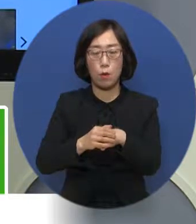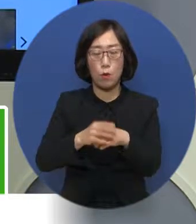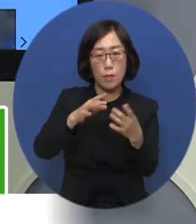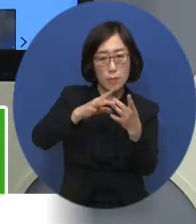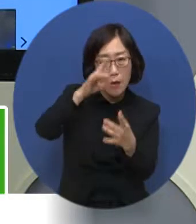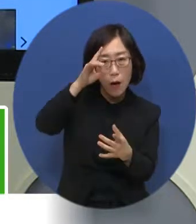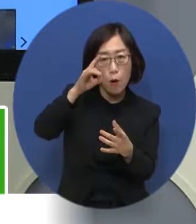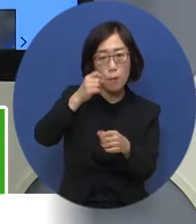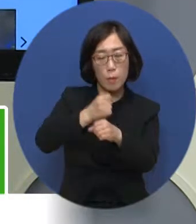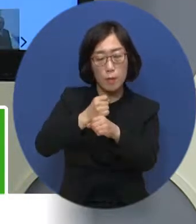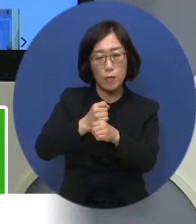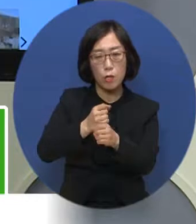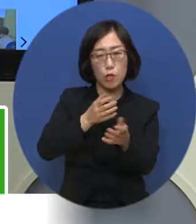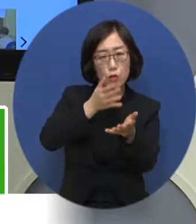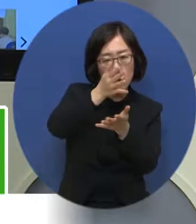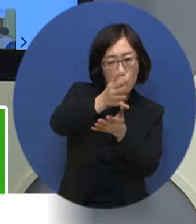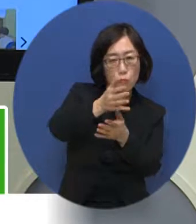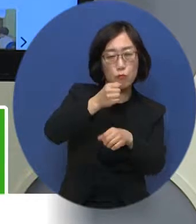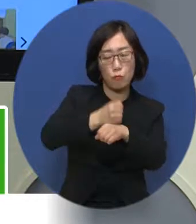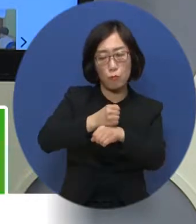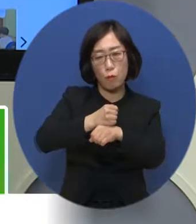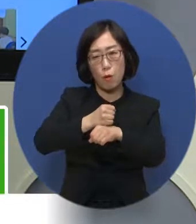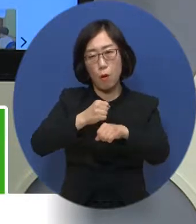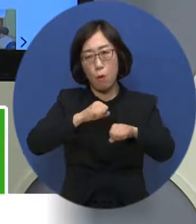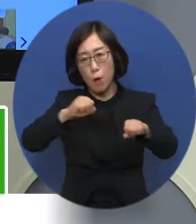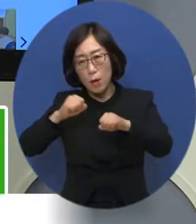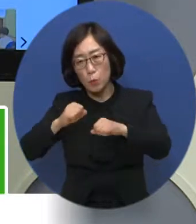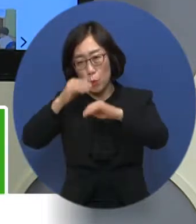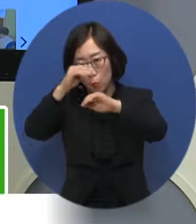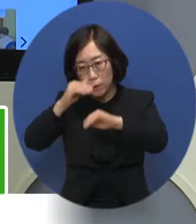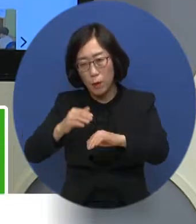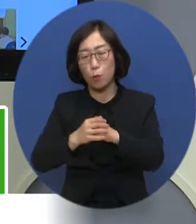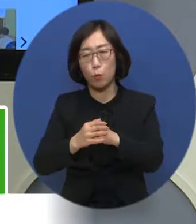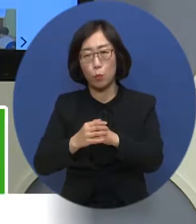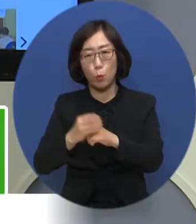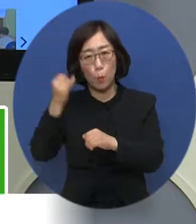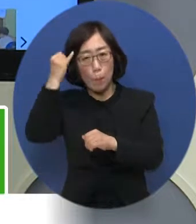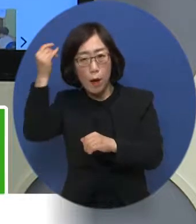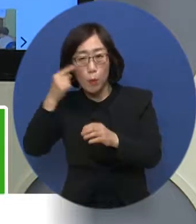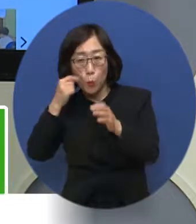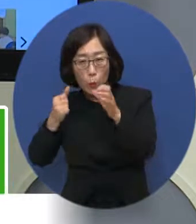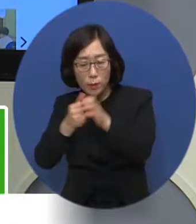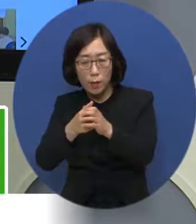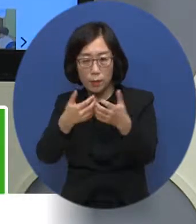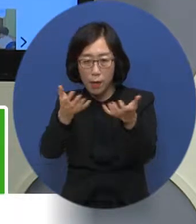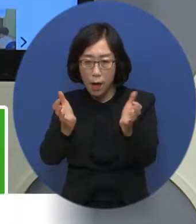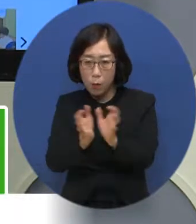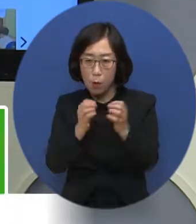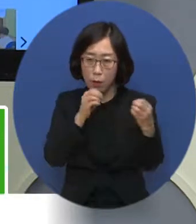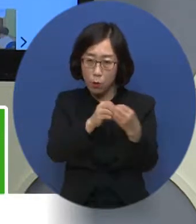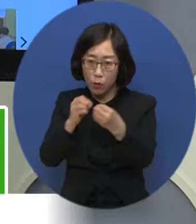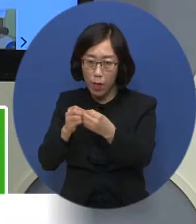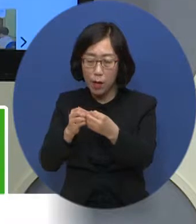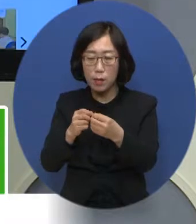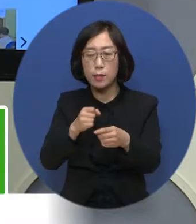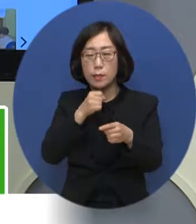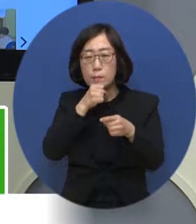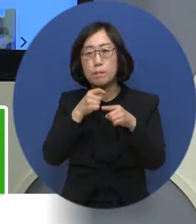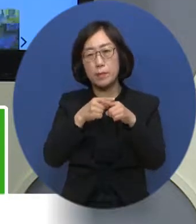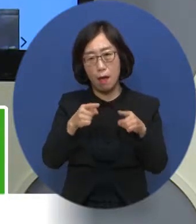는 단체의 전문 성 및 활동 실적과 사업의 독창성 사회적 파급 효과 등을 기준으로 심사를